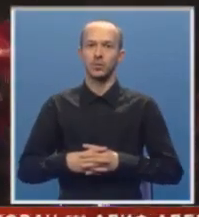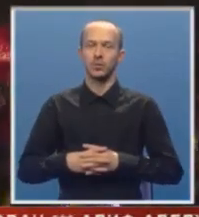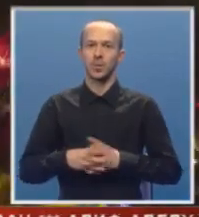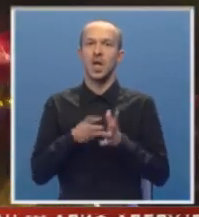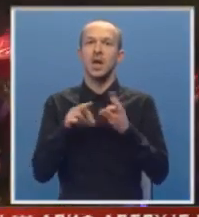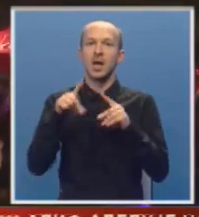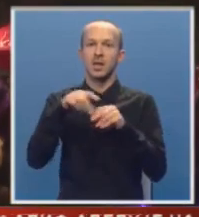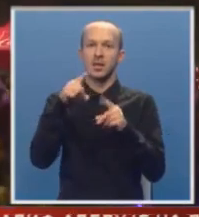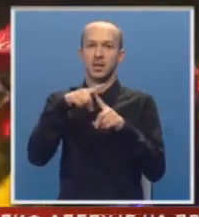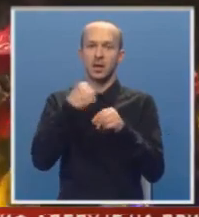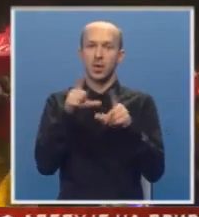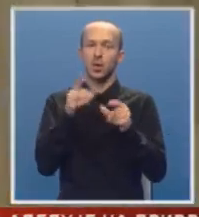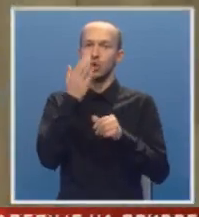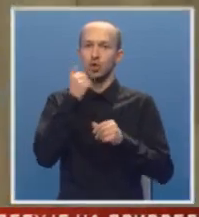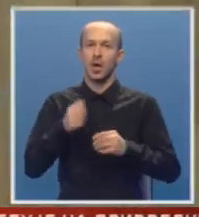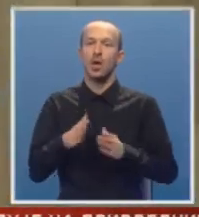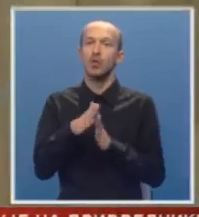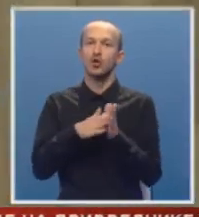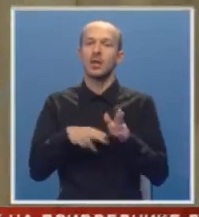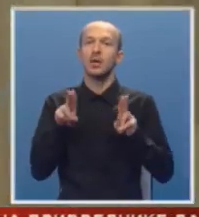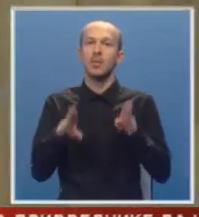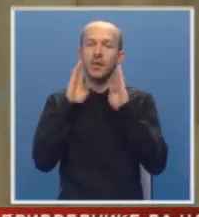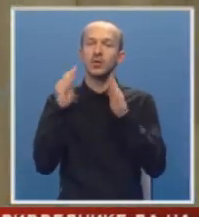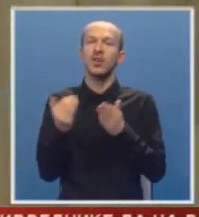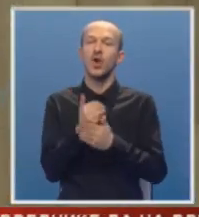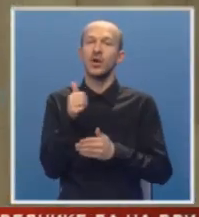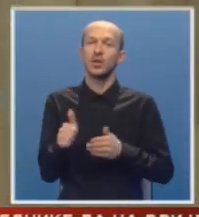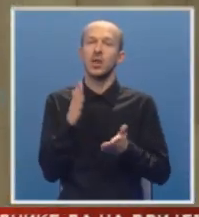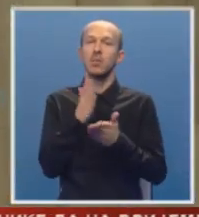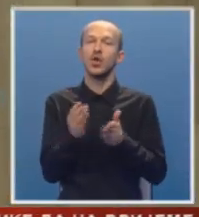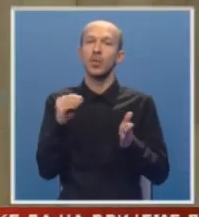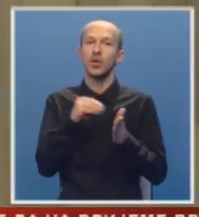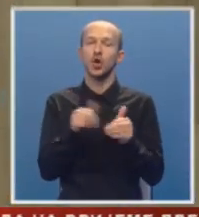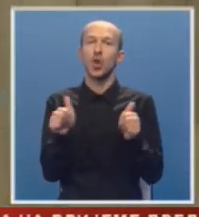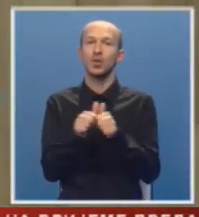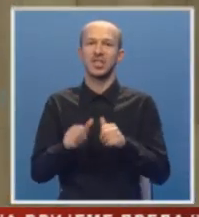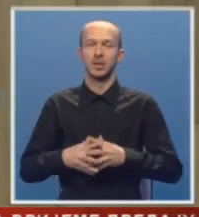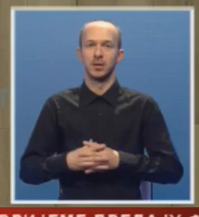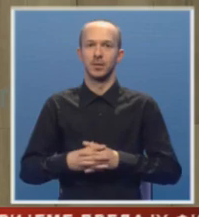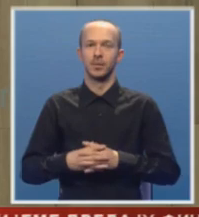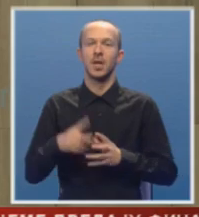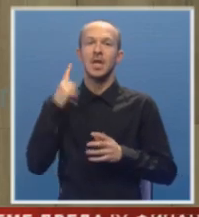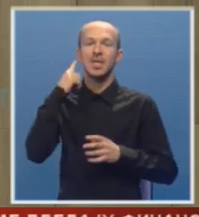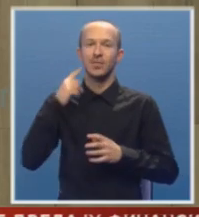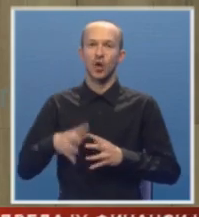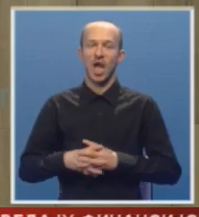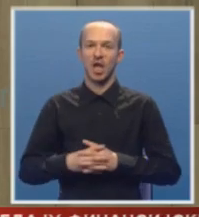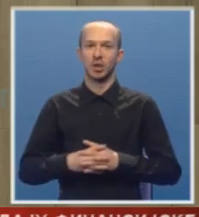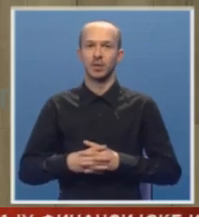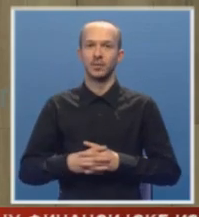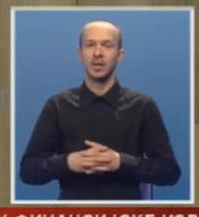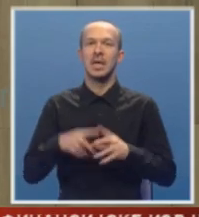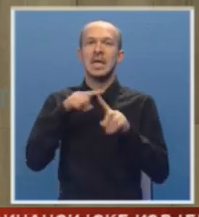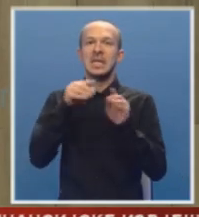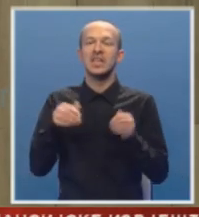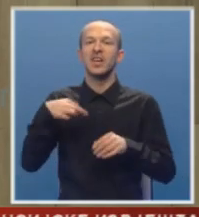tom trgu će početak pravoslavne nove godine biti obilježen uz zvuke